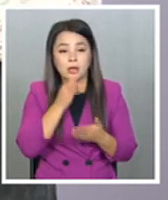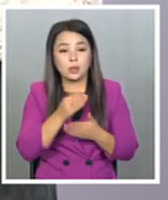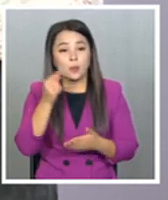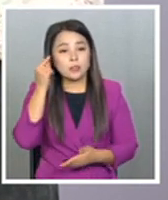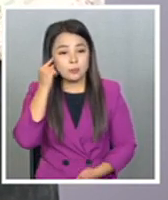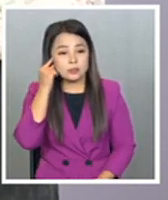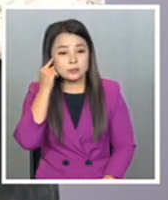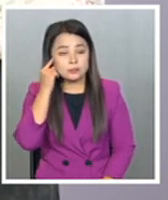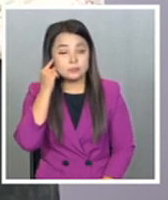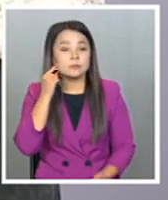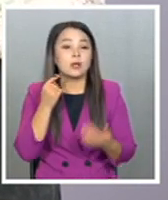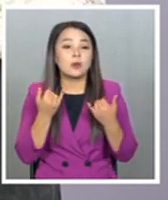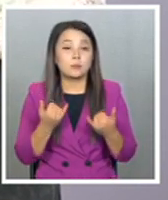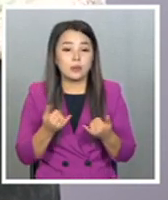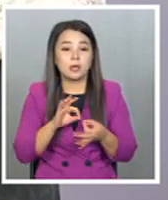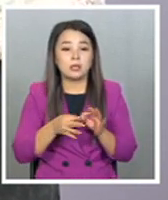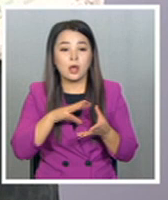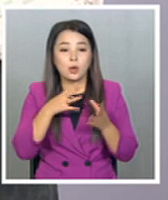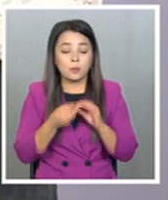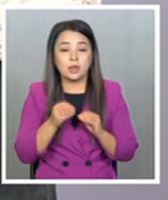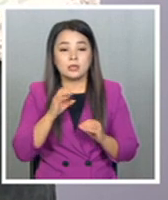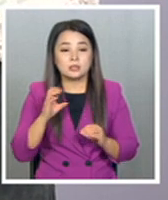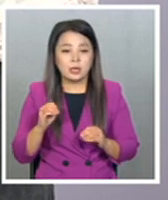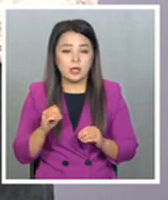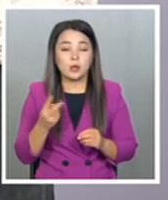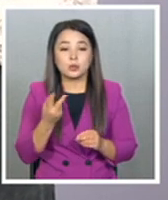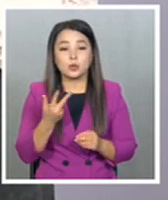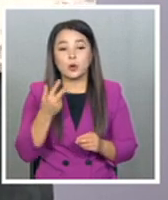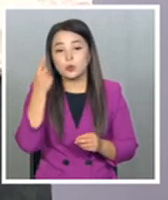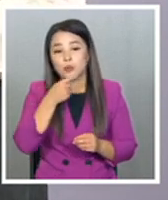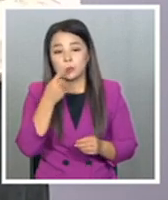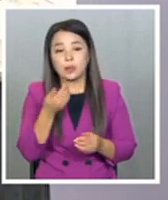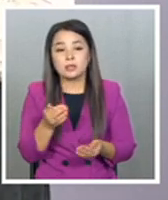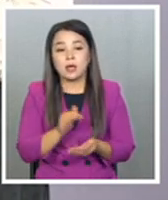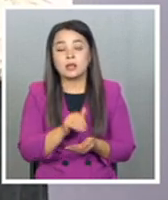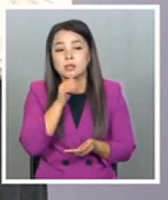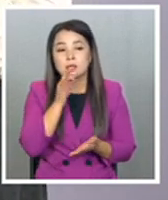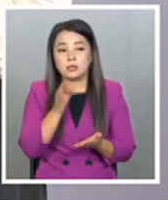ойлаймын. Енді аргументтік эссенің үш түрімен таныс болайық.